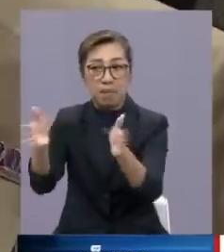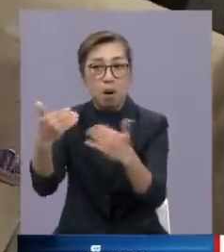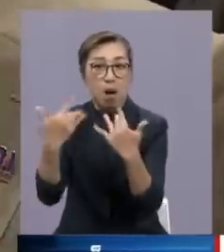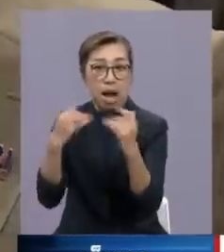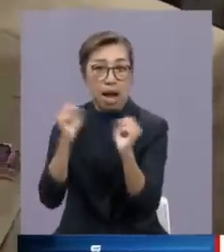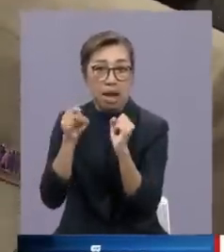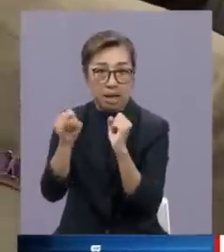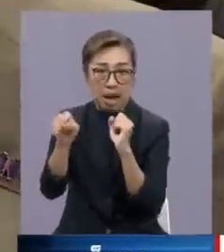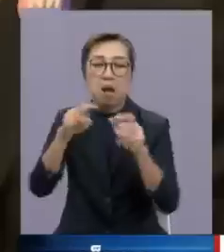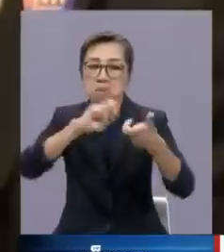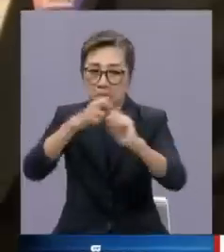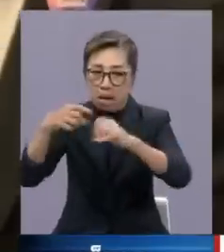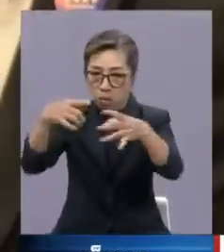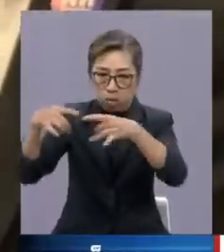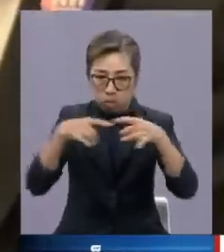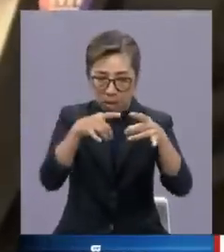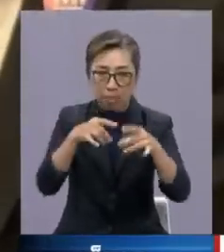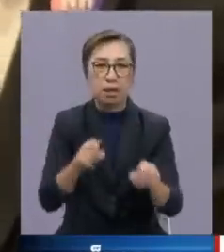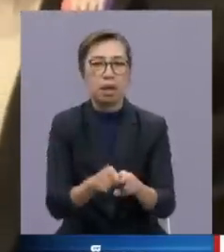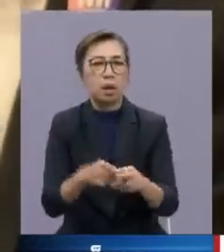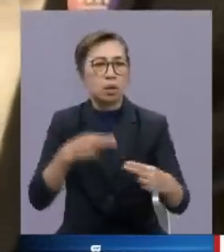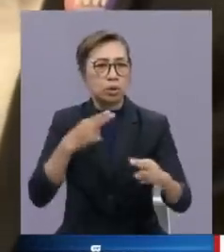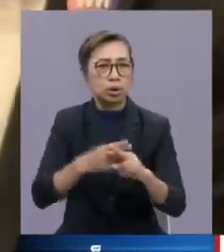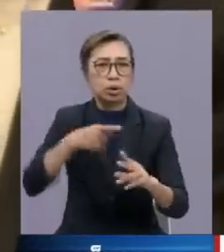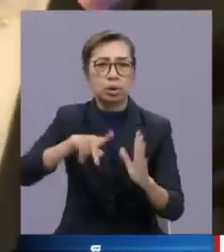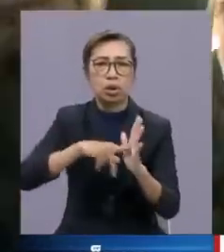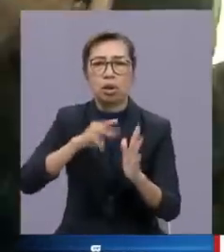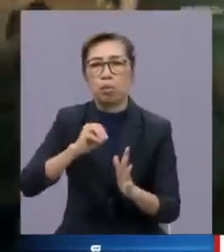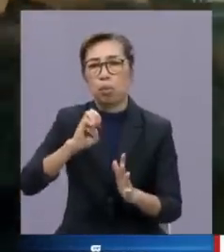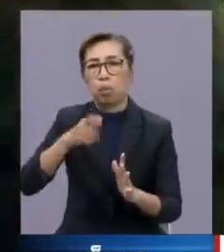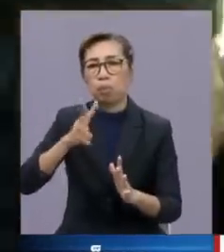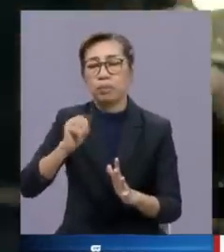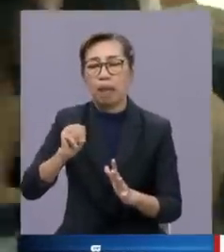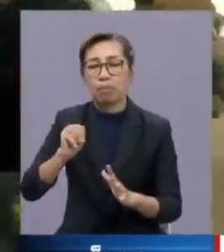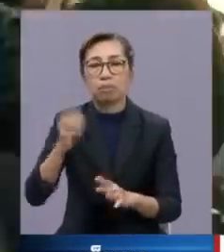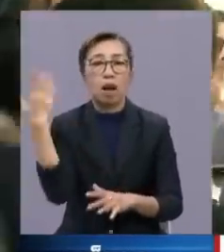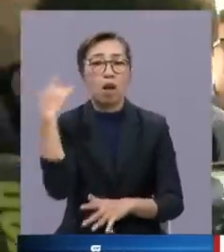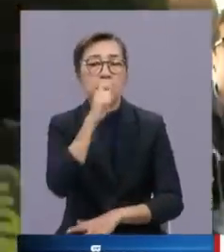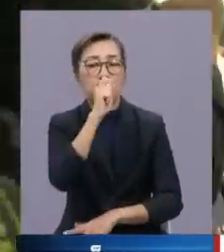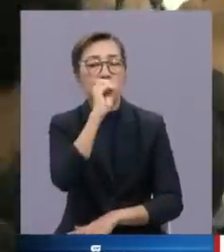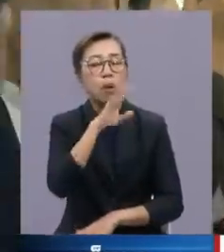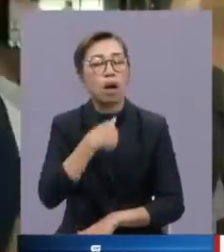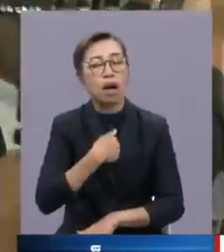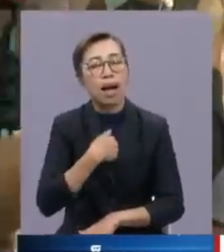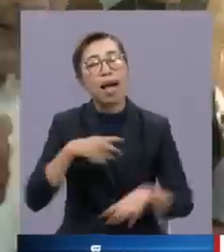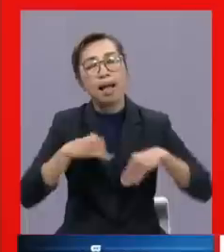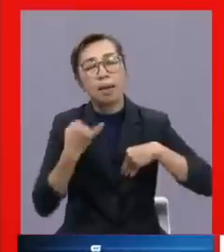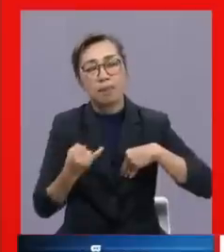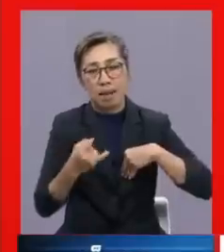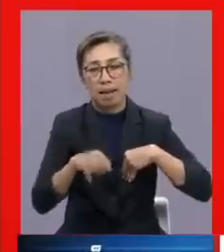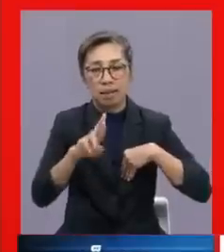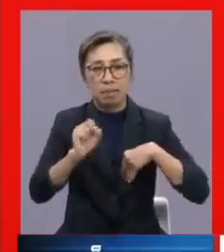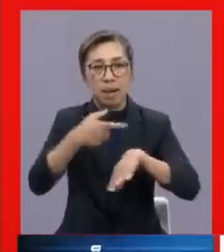นะครับบวกกับจังหวะก้าวของคุณภูมิธรรมที่ให้สัมภาษณ์ลักษณะเหมือนยอมยกธงขาวยกเก้าอี้ประธานสภาให้กับทางก้าว